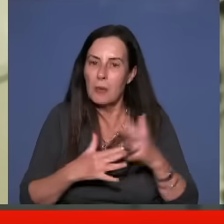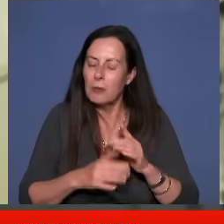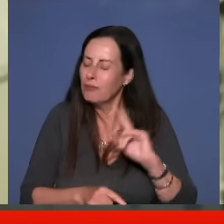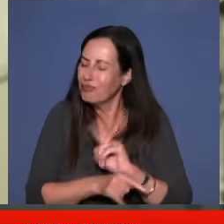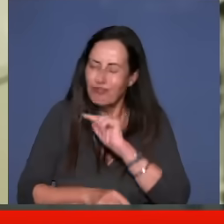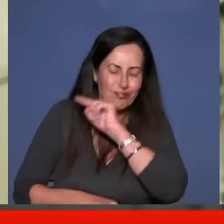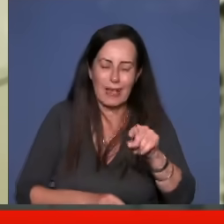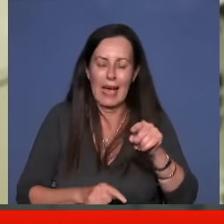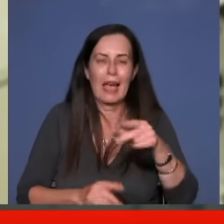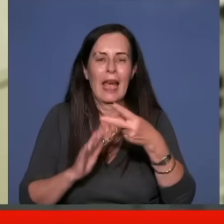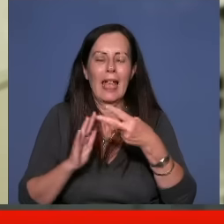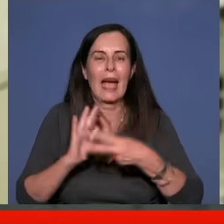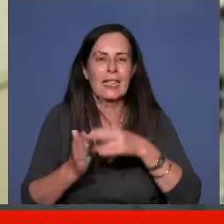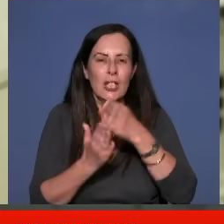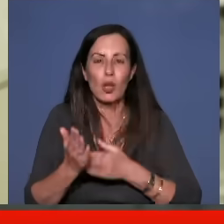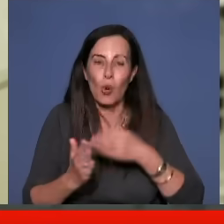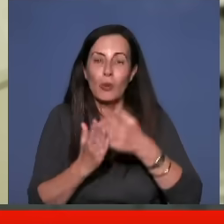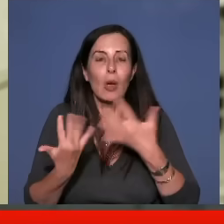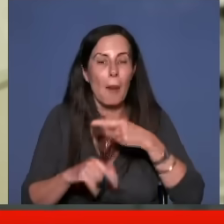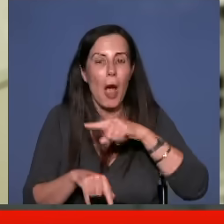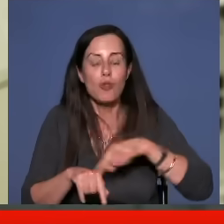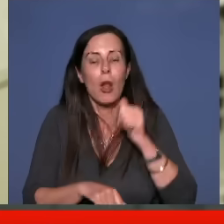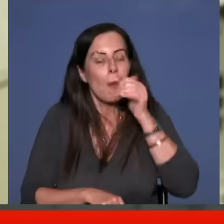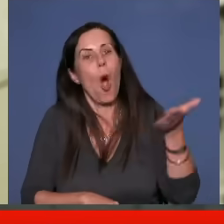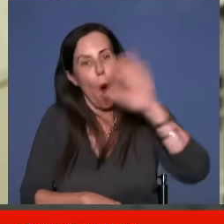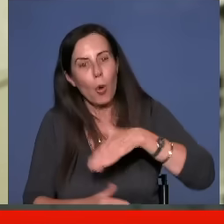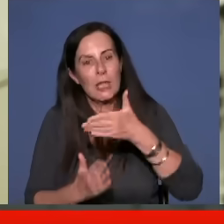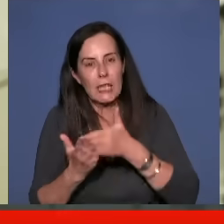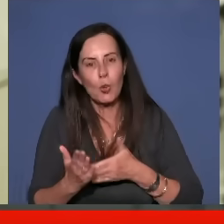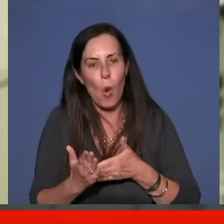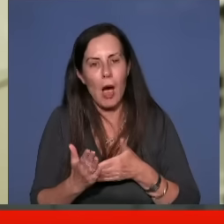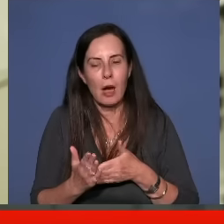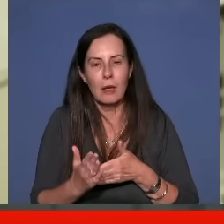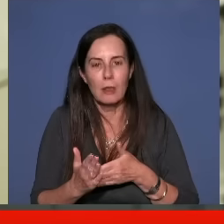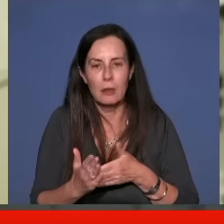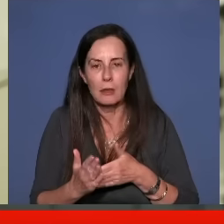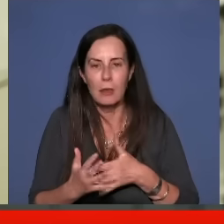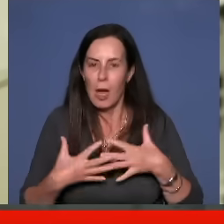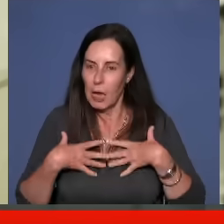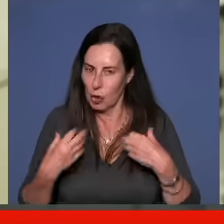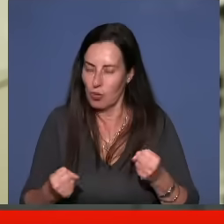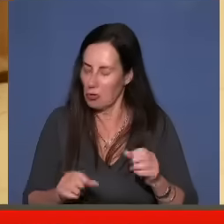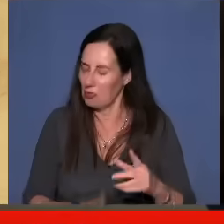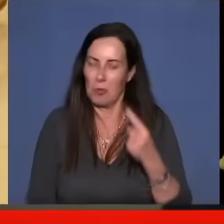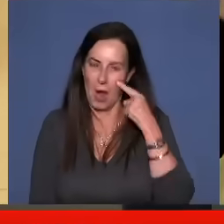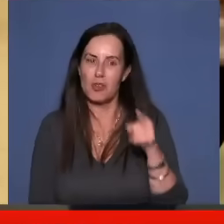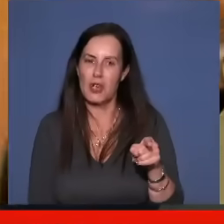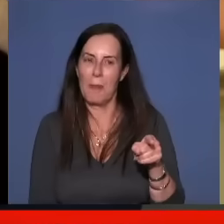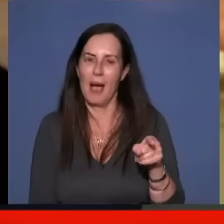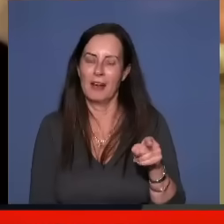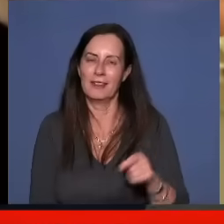וירד ישירות לחדר ניתוח, לניתוח של מספר שעות, יום למחרת לניתוח נוסף. ההתאוששות של שוהם מאוד מאוד מרשימה.